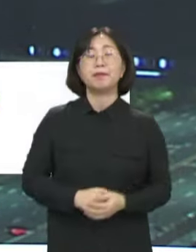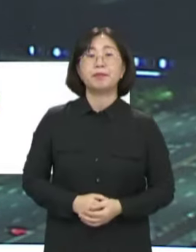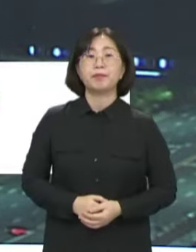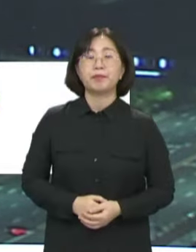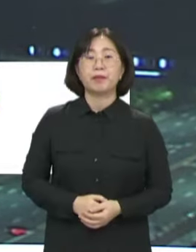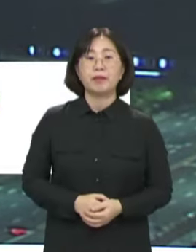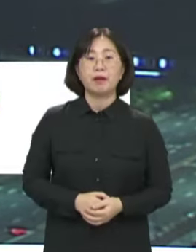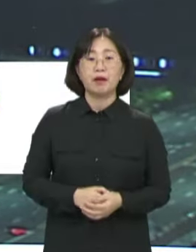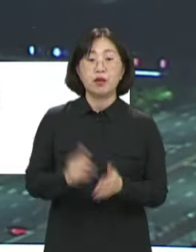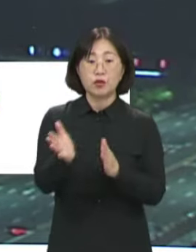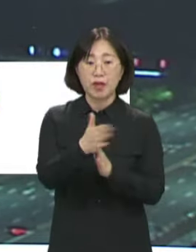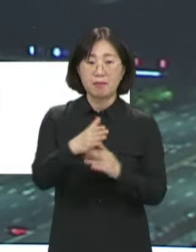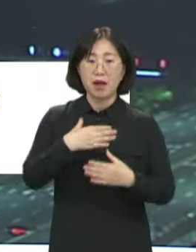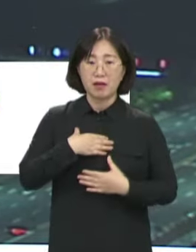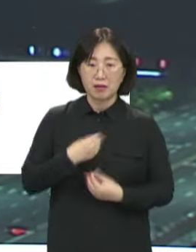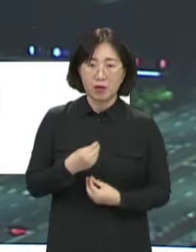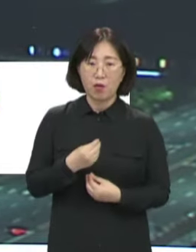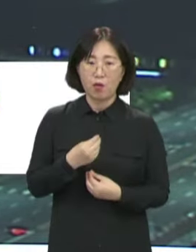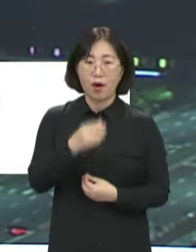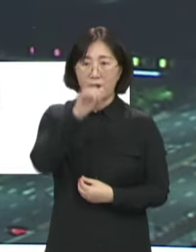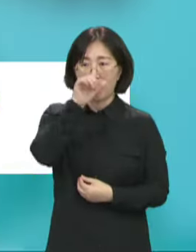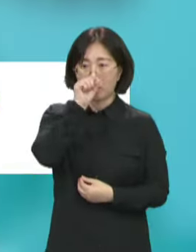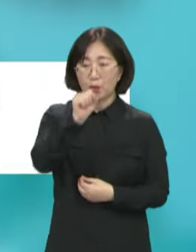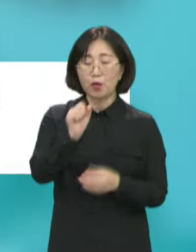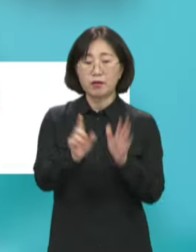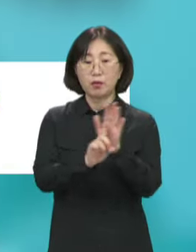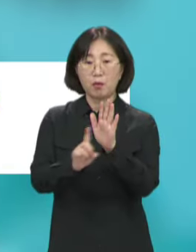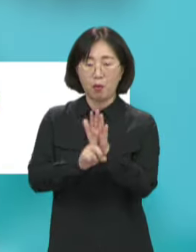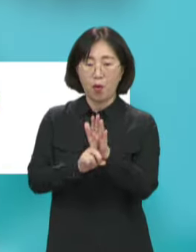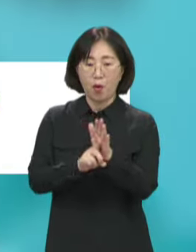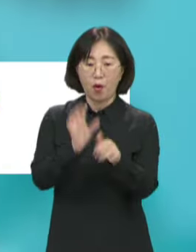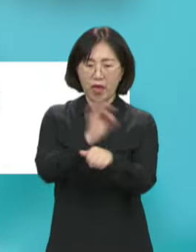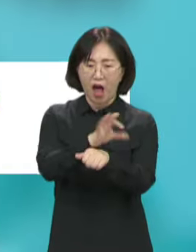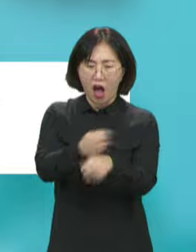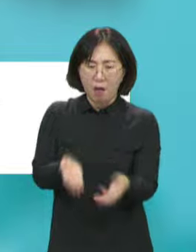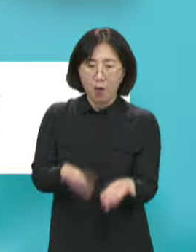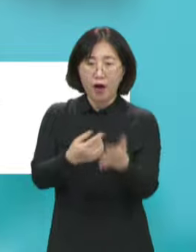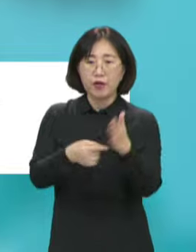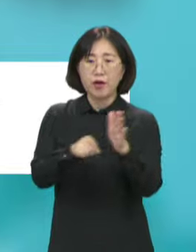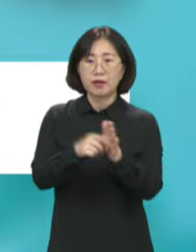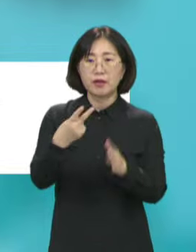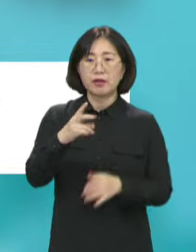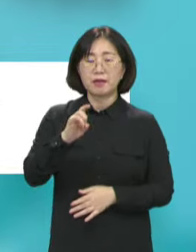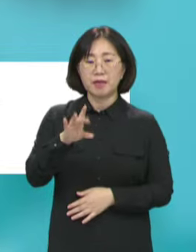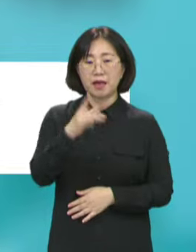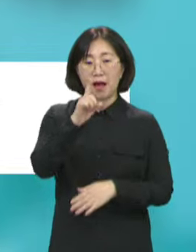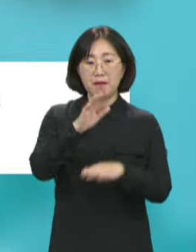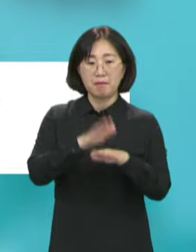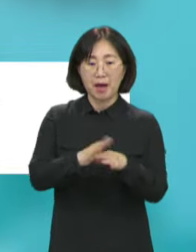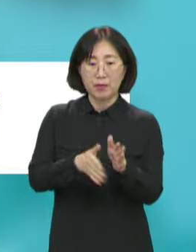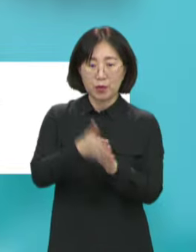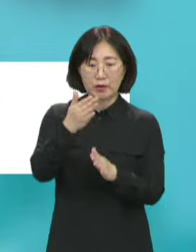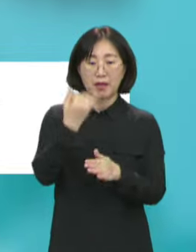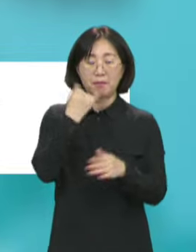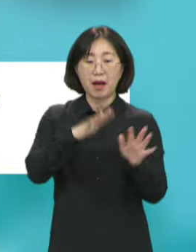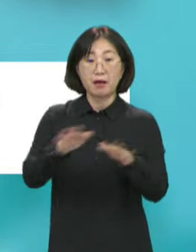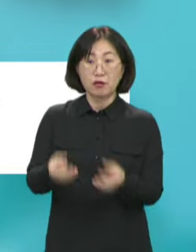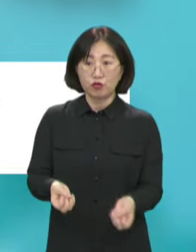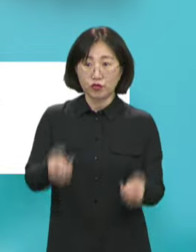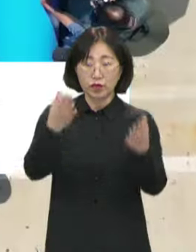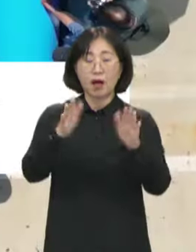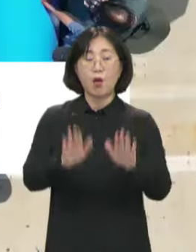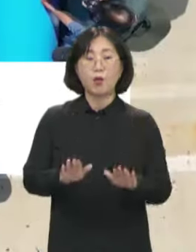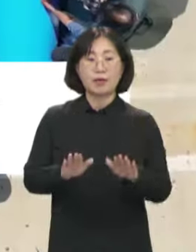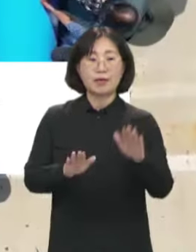우리 수산물의 안전성과 우수성을 홍보하고 소비를 촉진하기 위한 2024 대한민국 한밭 도심 속 바다 축제가